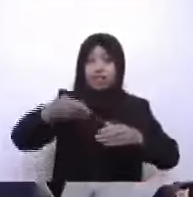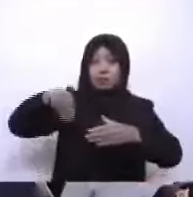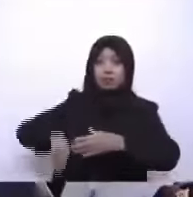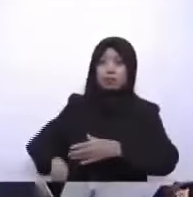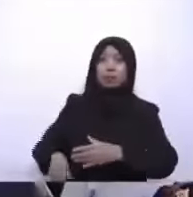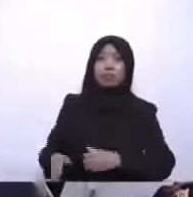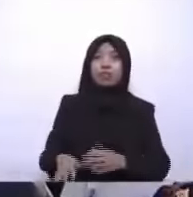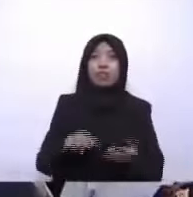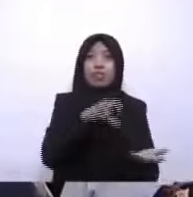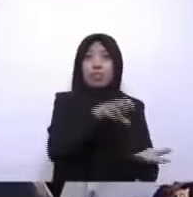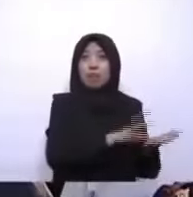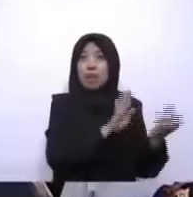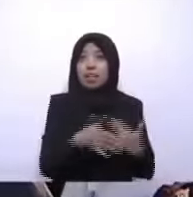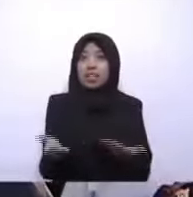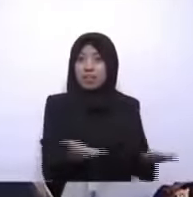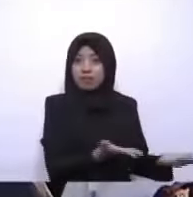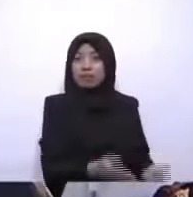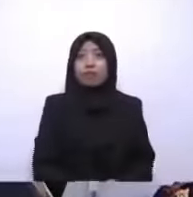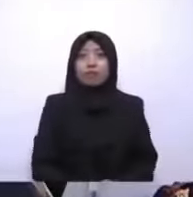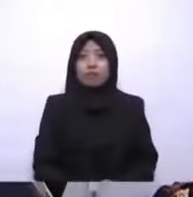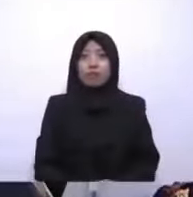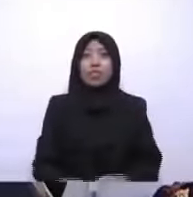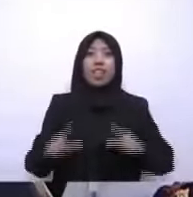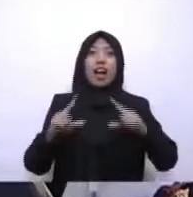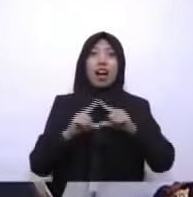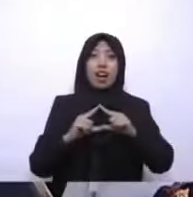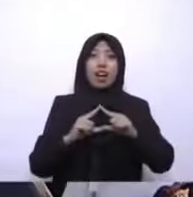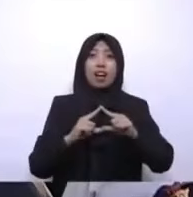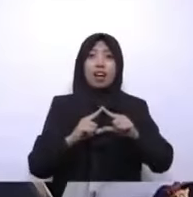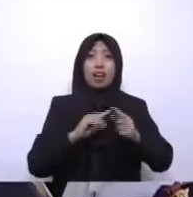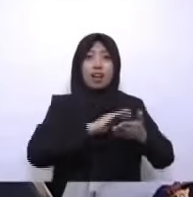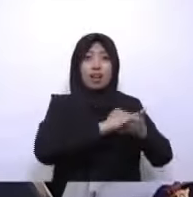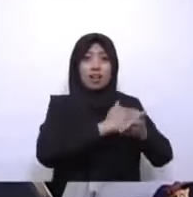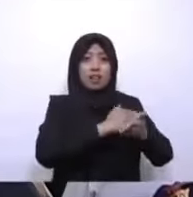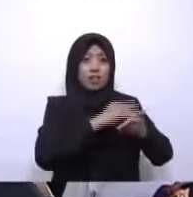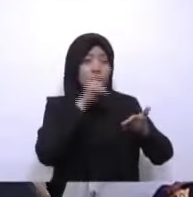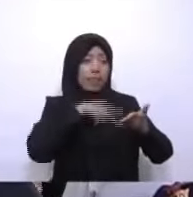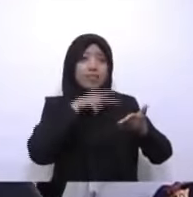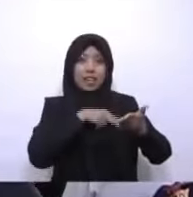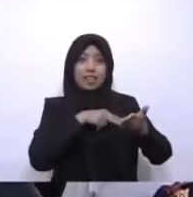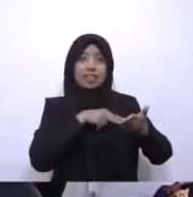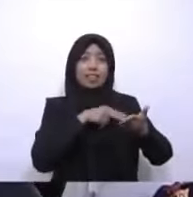tempat. Baik. Untuk kode dengan huruf A akan dibacakan oleh moderator.